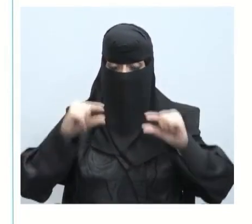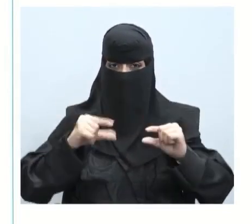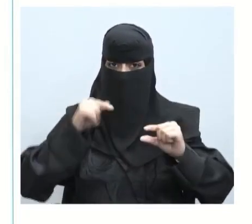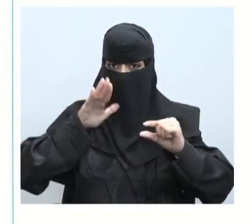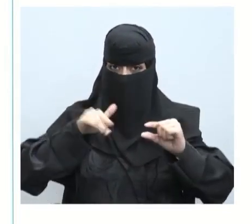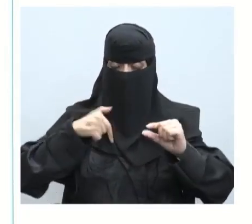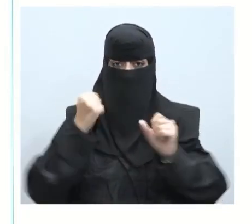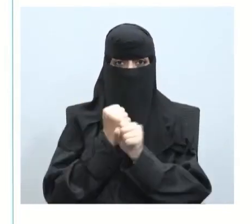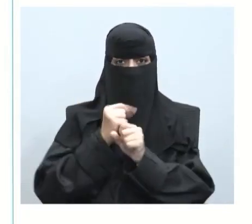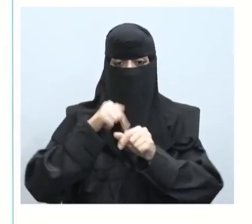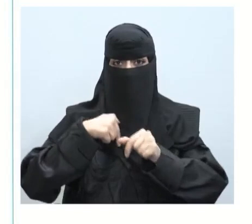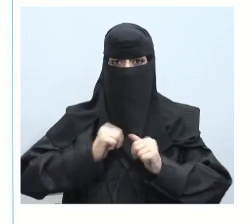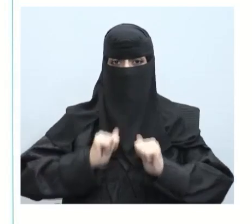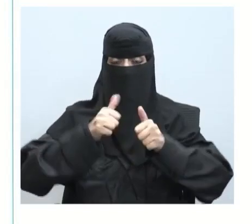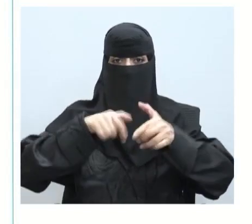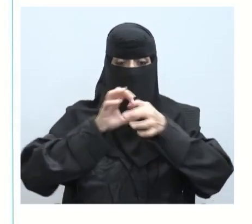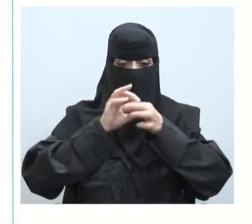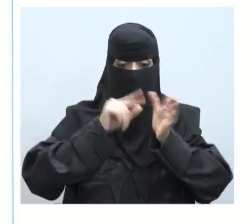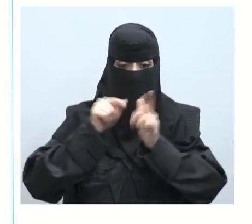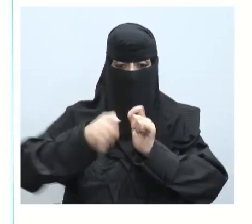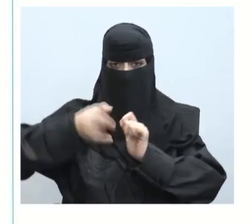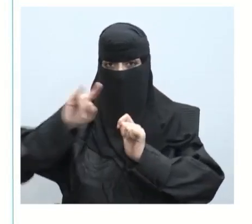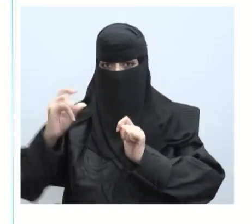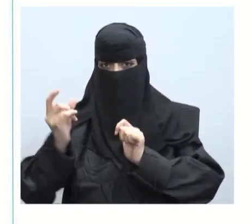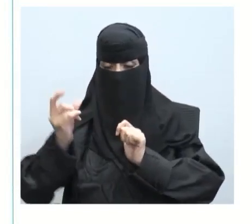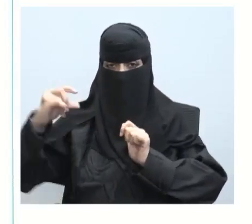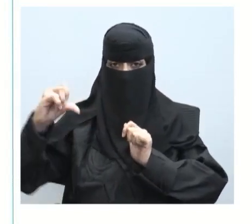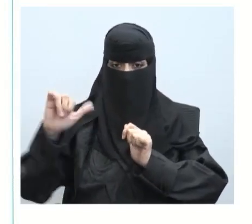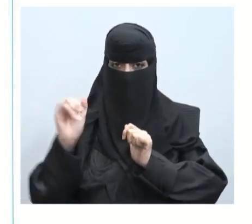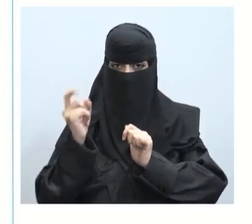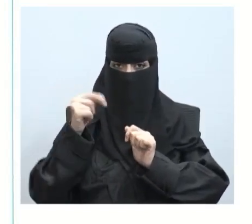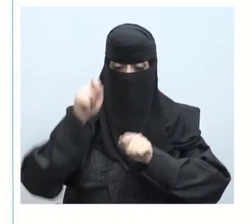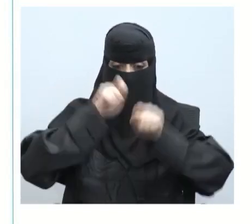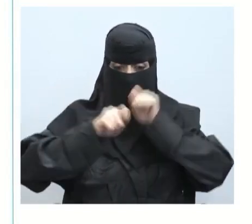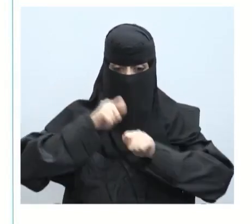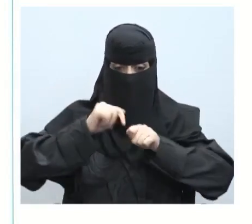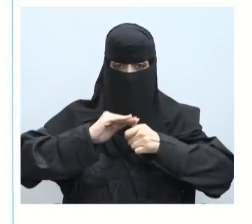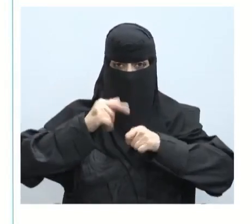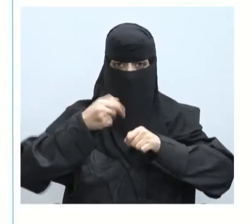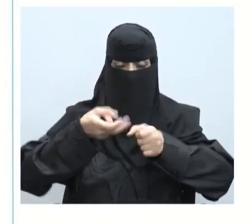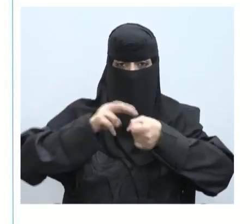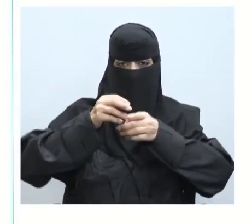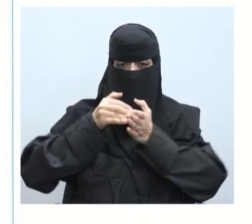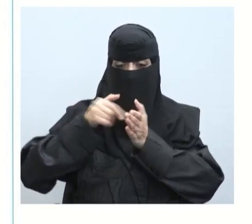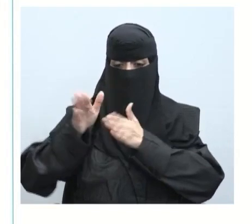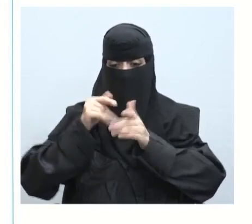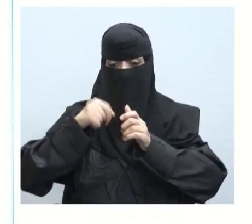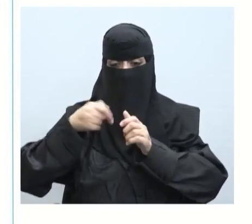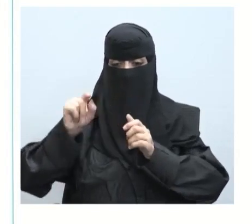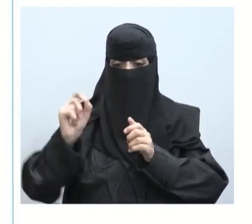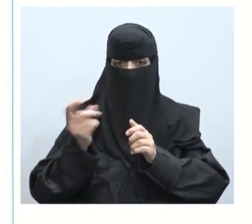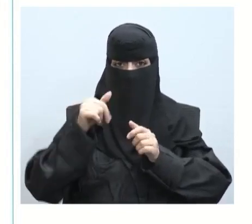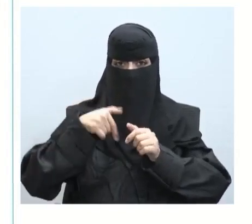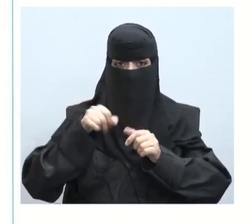والتي مهمتها تهيئه الاتصال بالاردوينو باستخدام بروتوكول فيرماتا، وكذلك تكوين الاطراف الخاصه بمستشعر